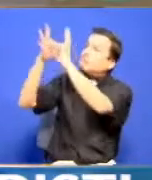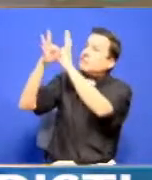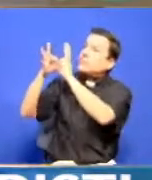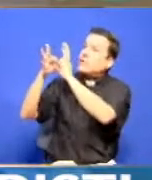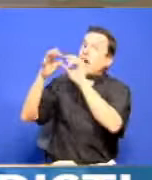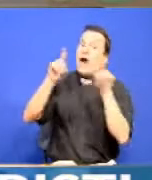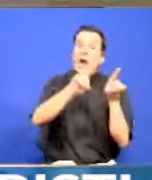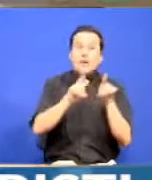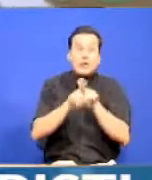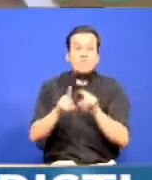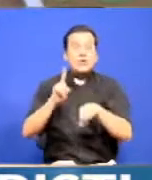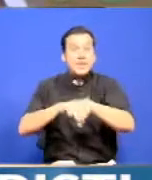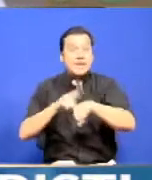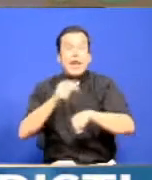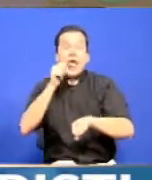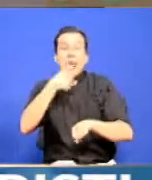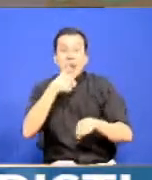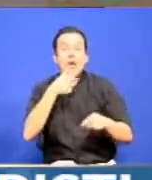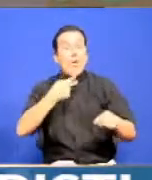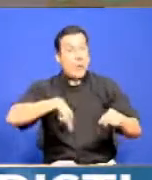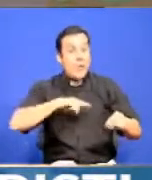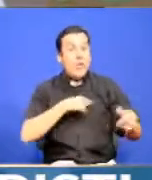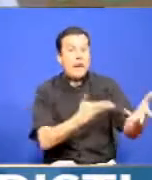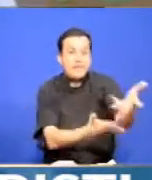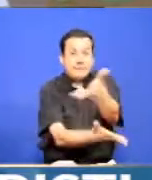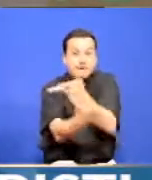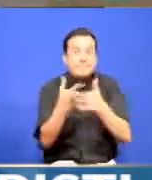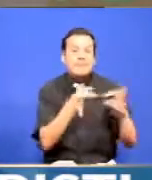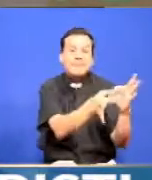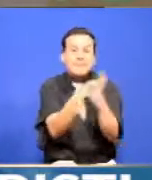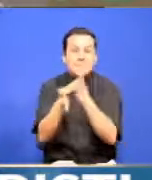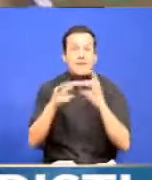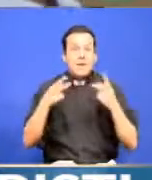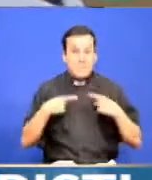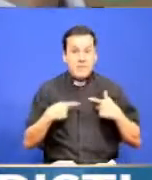utume. Ite misa est, now you go.